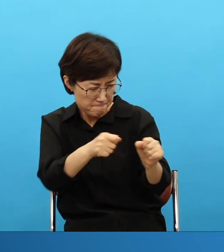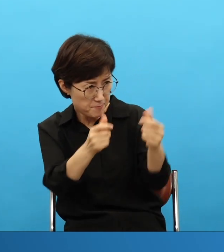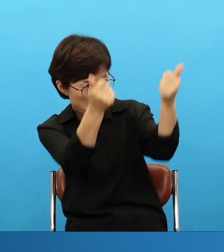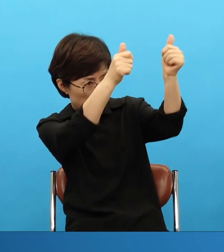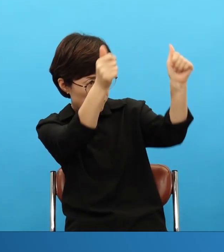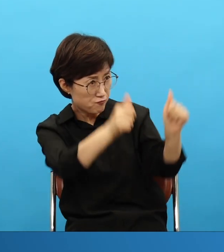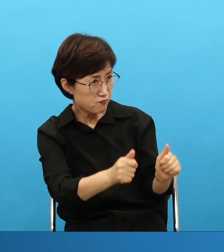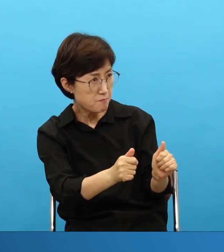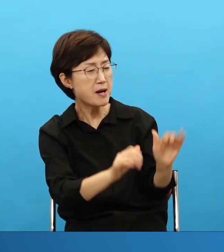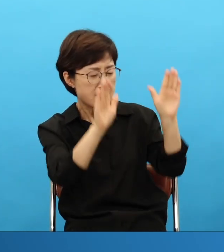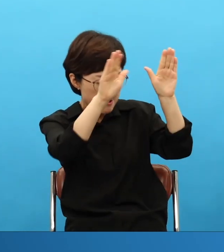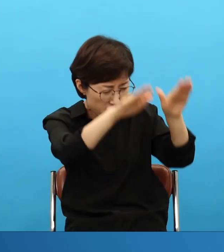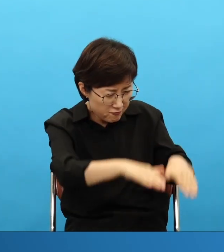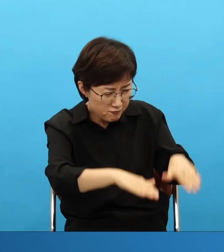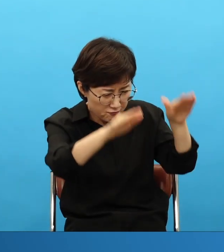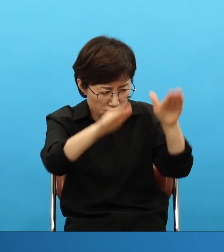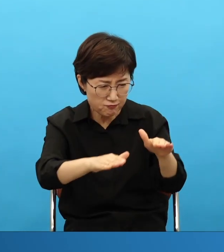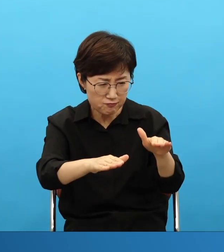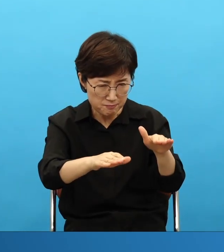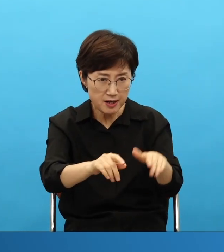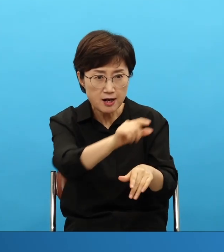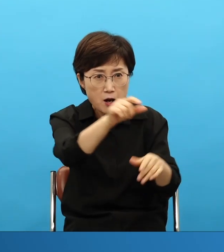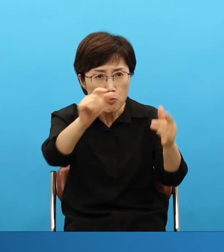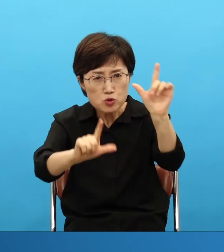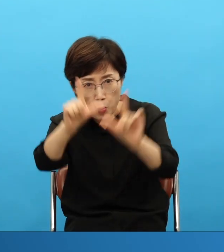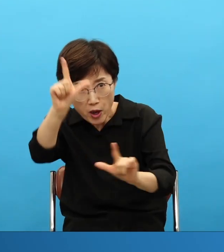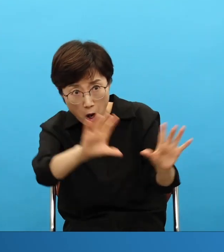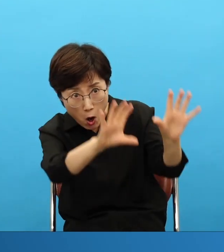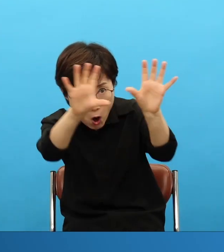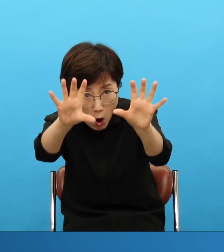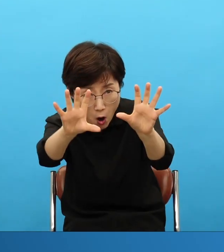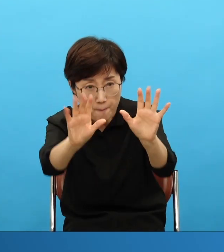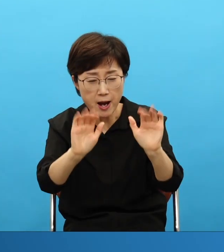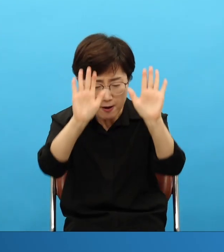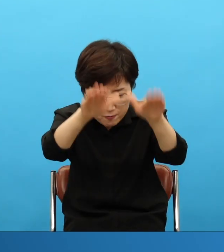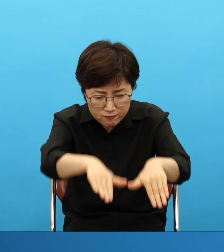저라고 이런 이제 바보짓이 되는 거예요